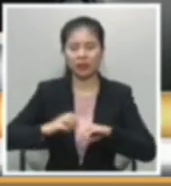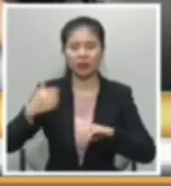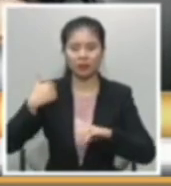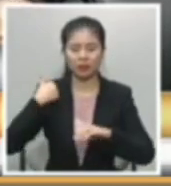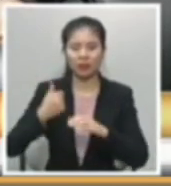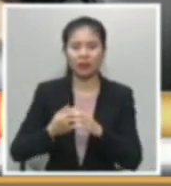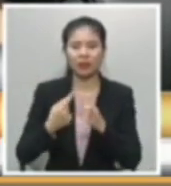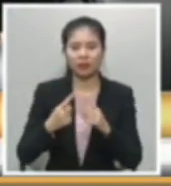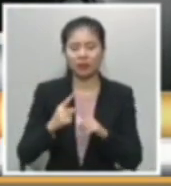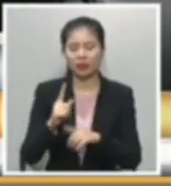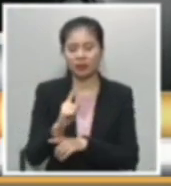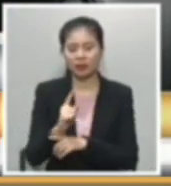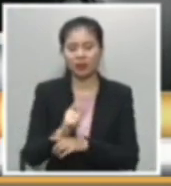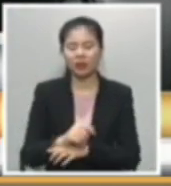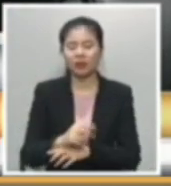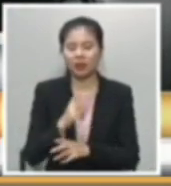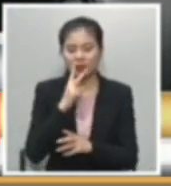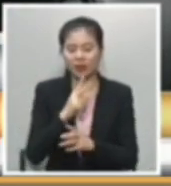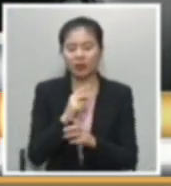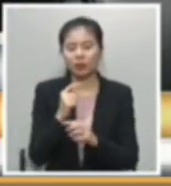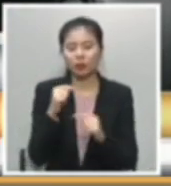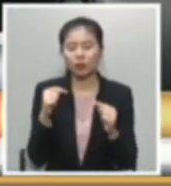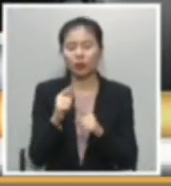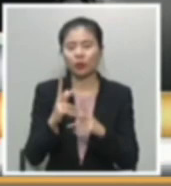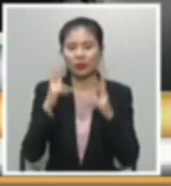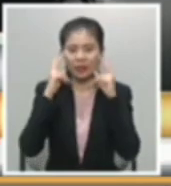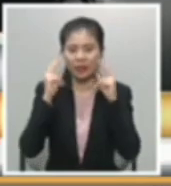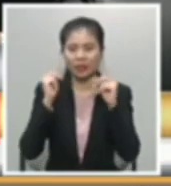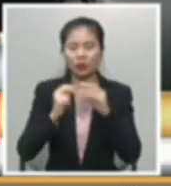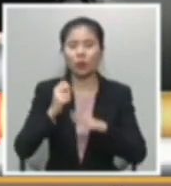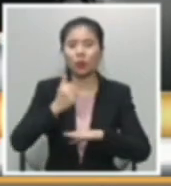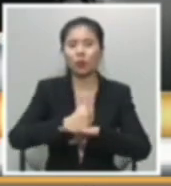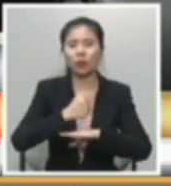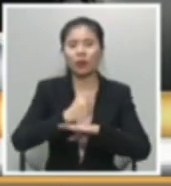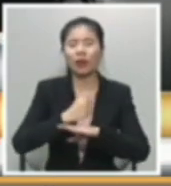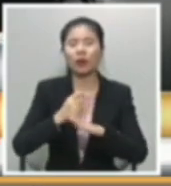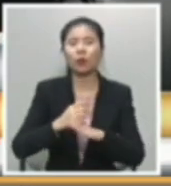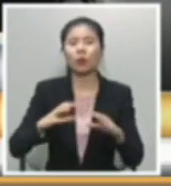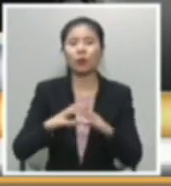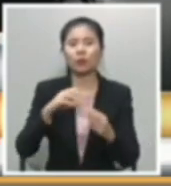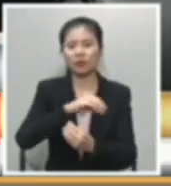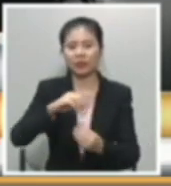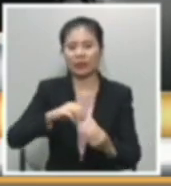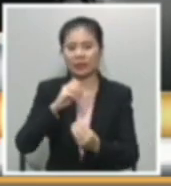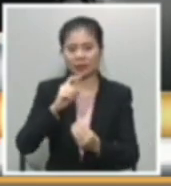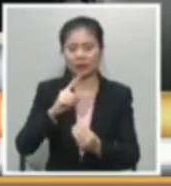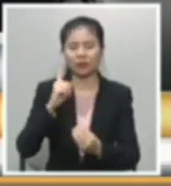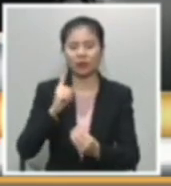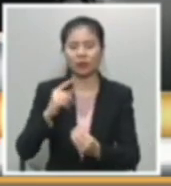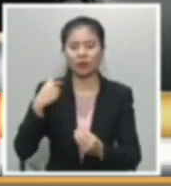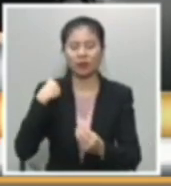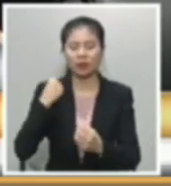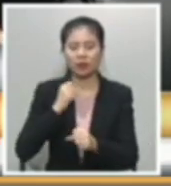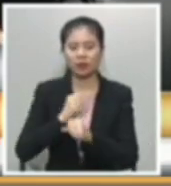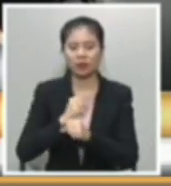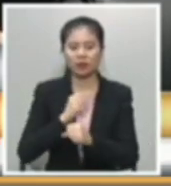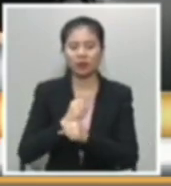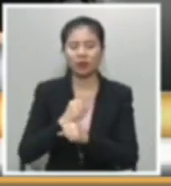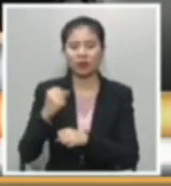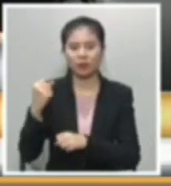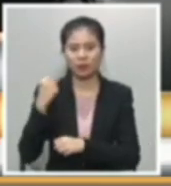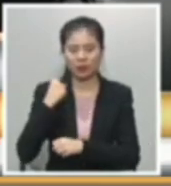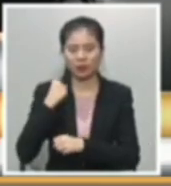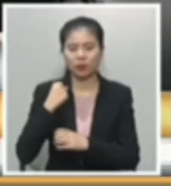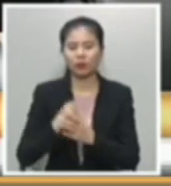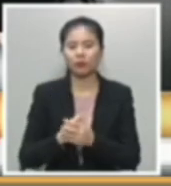อกว่าผมอาจจะต้องเห็นใจทั้งท่านนายกแล้วก็หัวหน้าทีมเศรษฐกิจนะครับอาจจะต้องสู้ในตัวเองนิดนึงว่าจะเอาความมั่นคงห